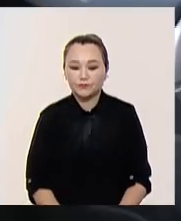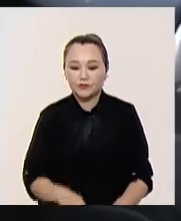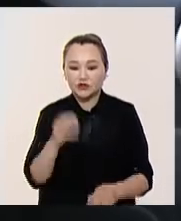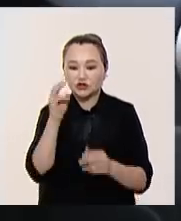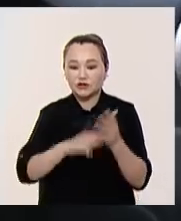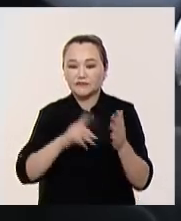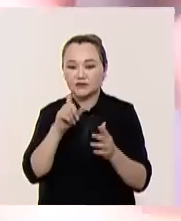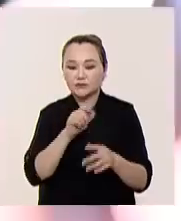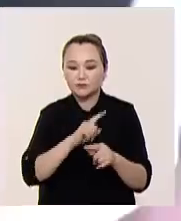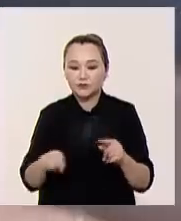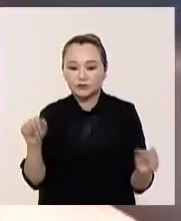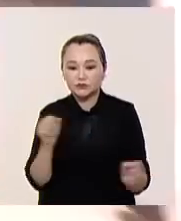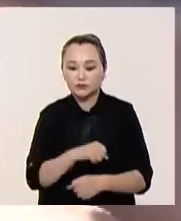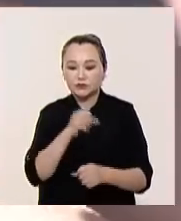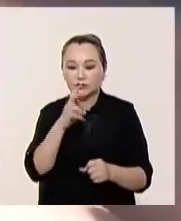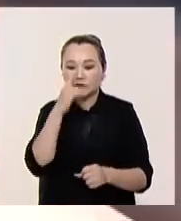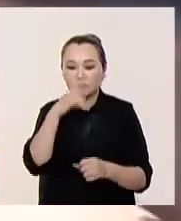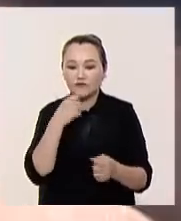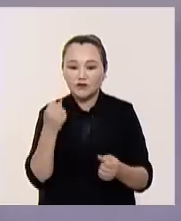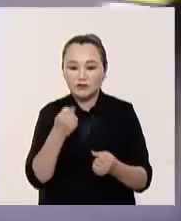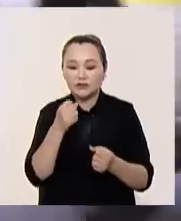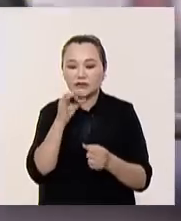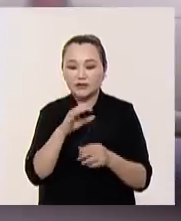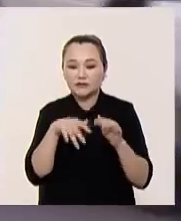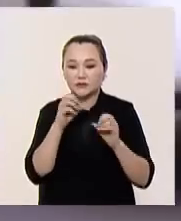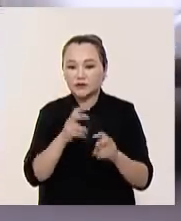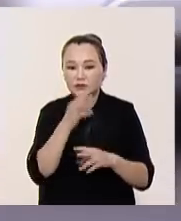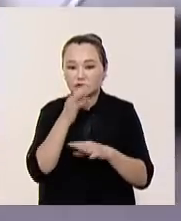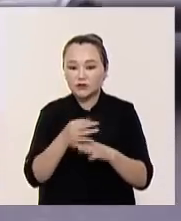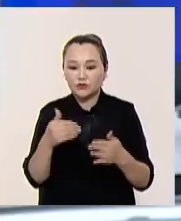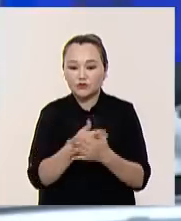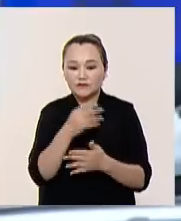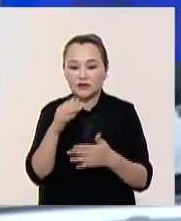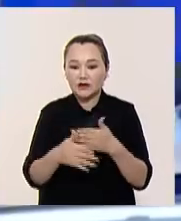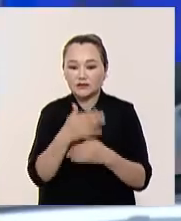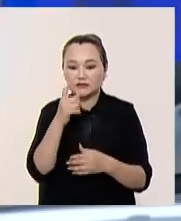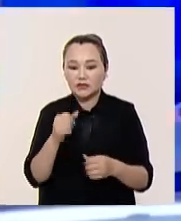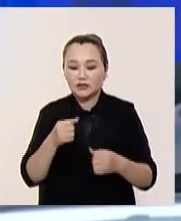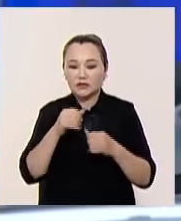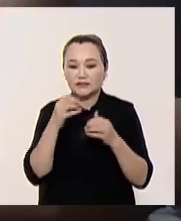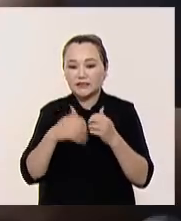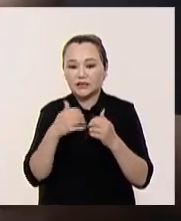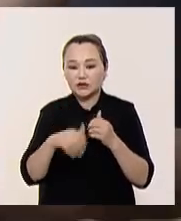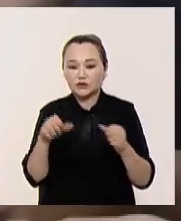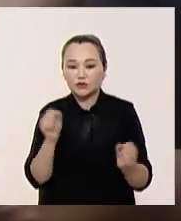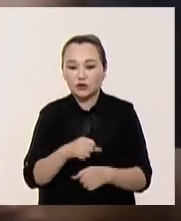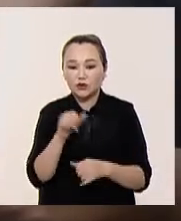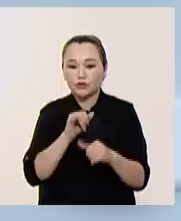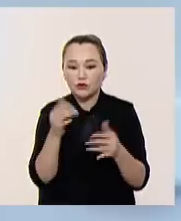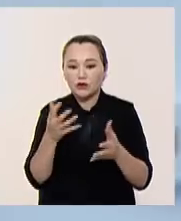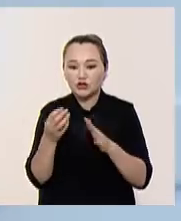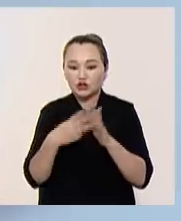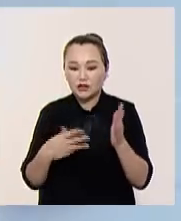Штраф за быструю езду. Как казахстанские водители и эксперты отреагировали на новости о наказании за превышение средней скорости? Куда еще какие